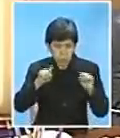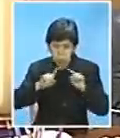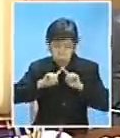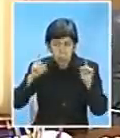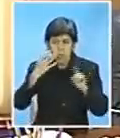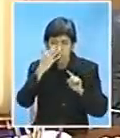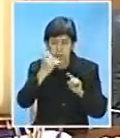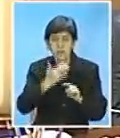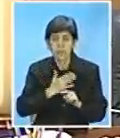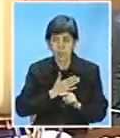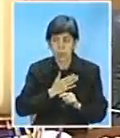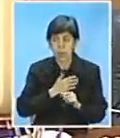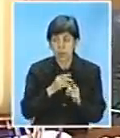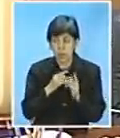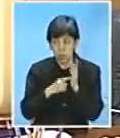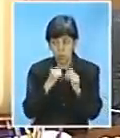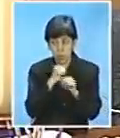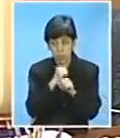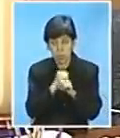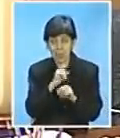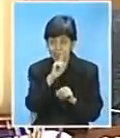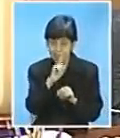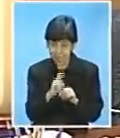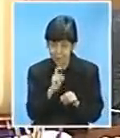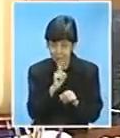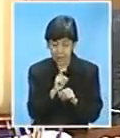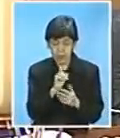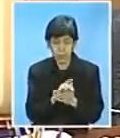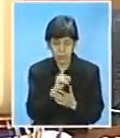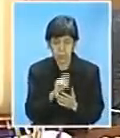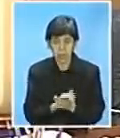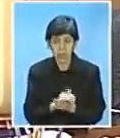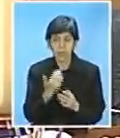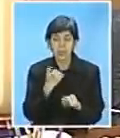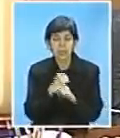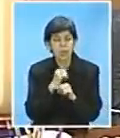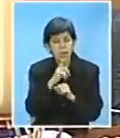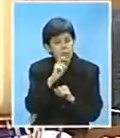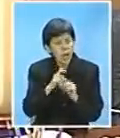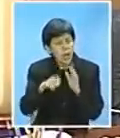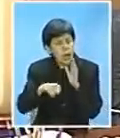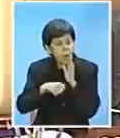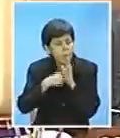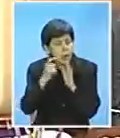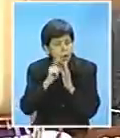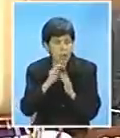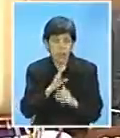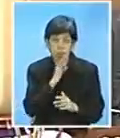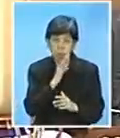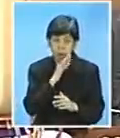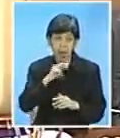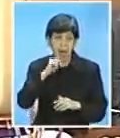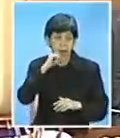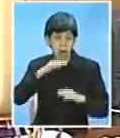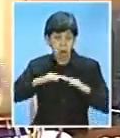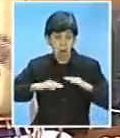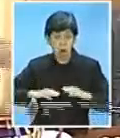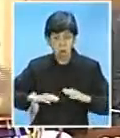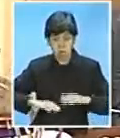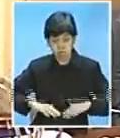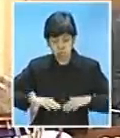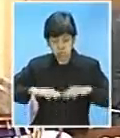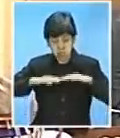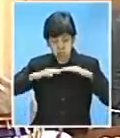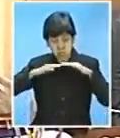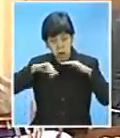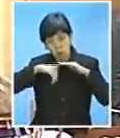นำเรียนว่าเมื่อพิสูจน์ได้ว่าเขาตายด้วยนะเหตุอะไรเมื่อตายจากเหตุการณ์จมน้ำนะครับก็จะมาเข้า